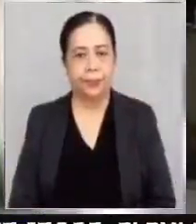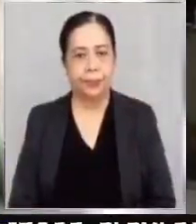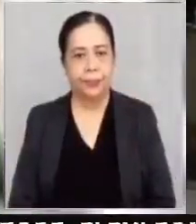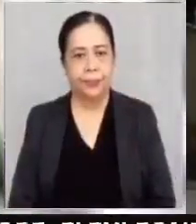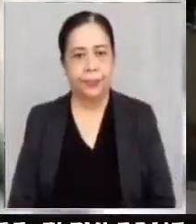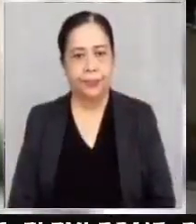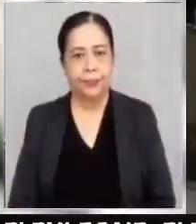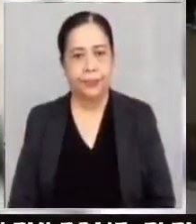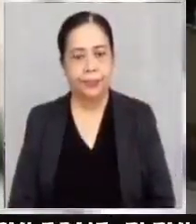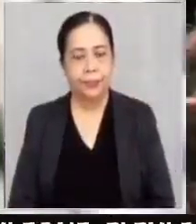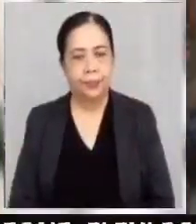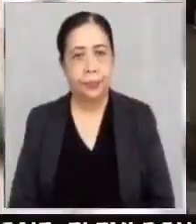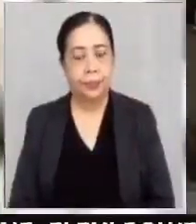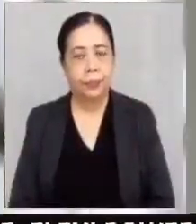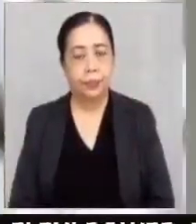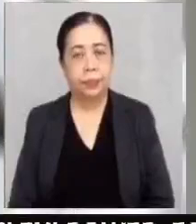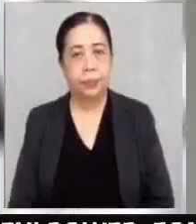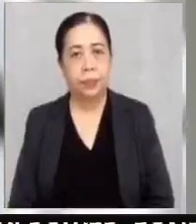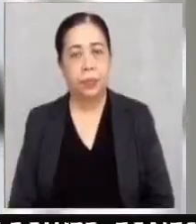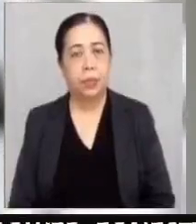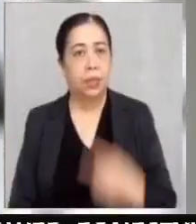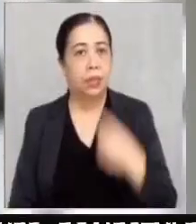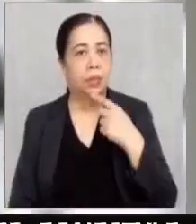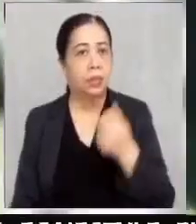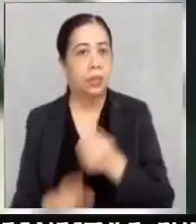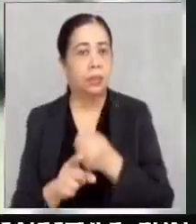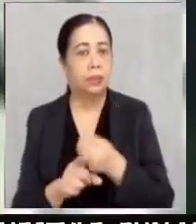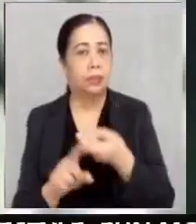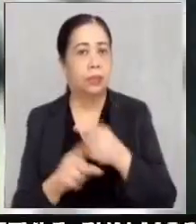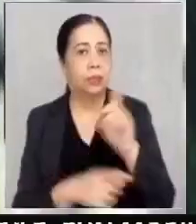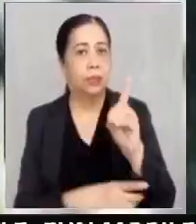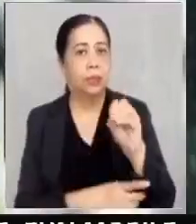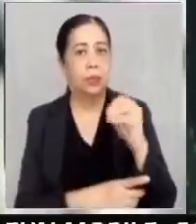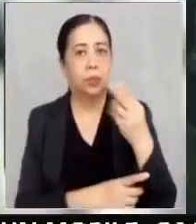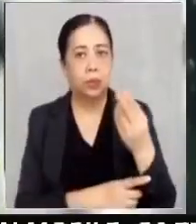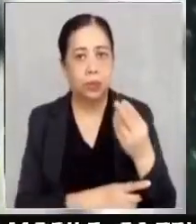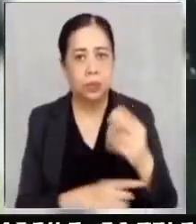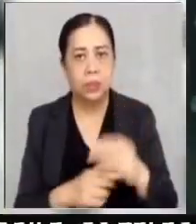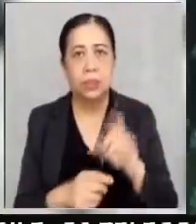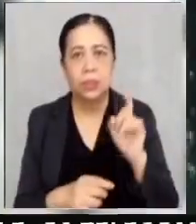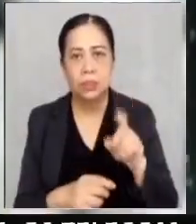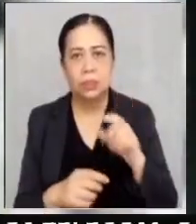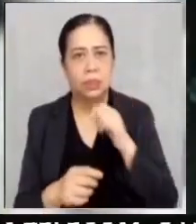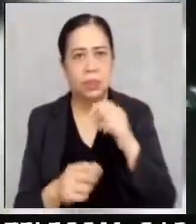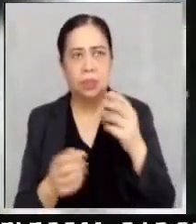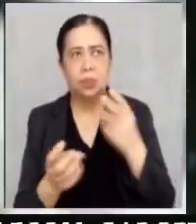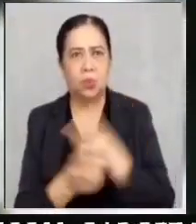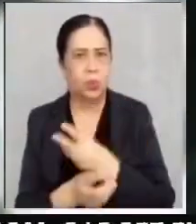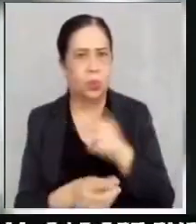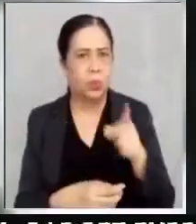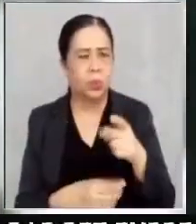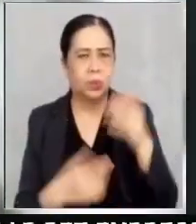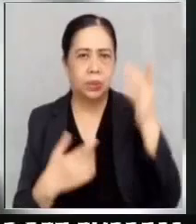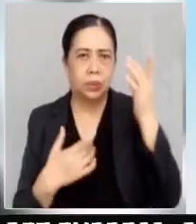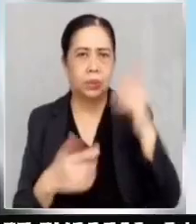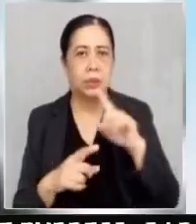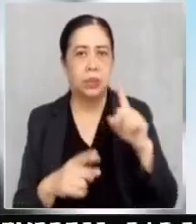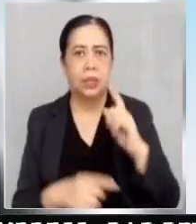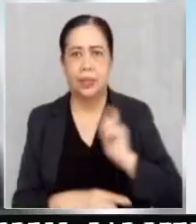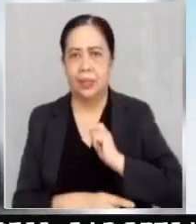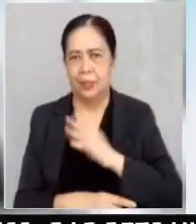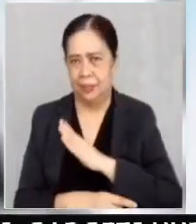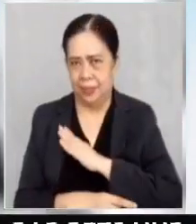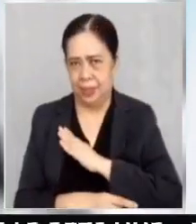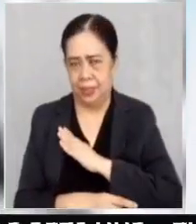Kung tutuusin, ayon mismo sa Department of Health, hindi sana matinding banta sa kalusugan ang tuberculosis o